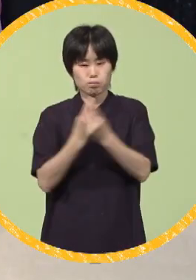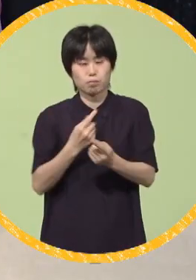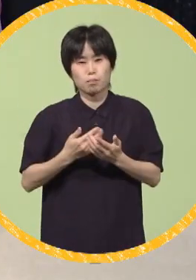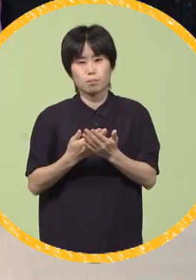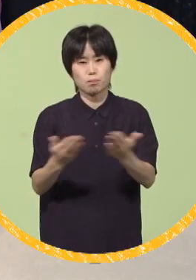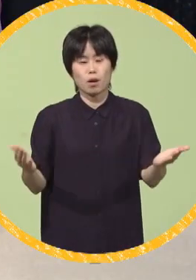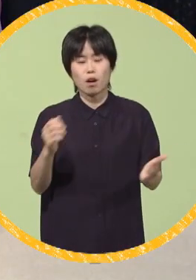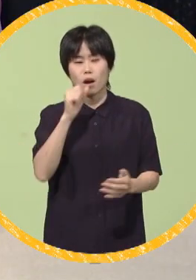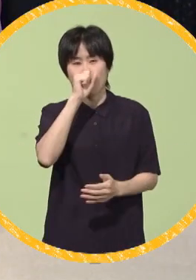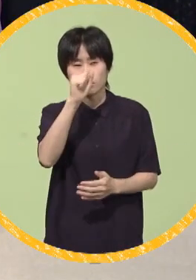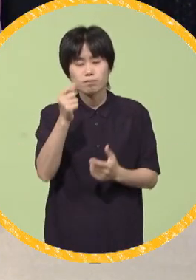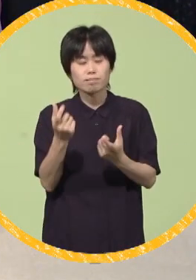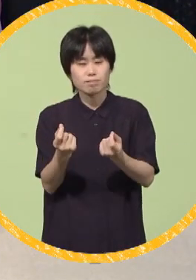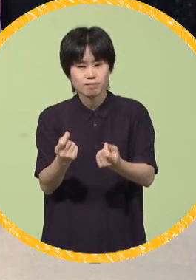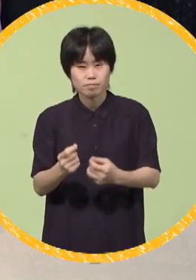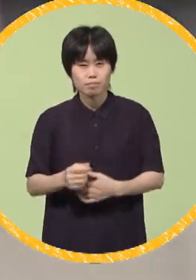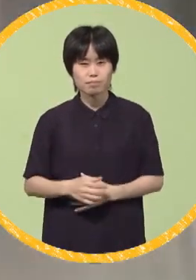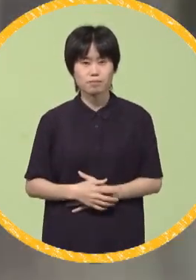ているっていいですよね。